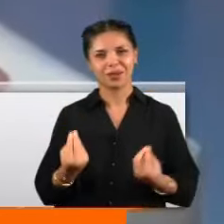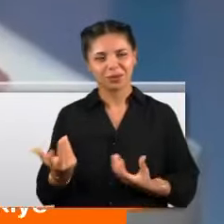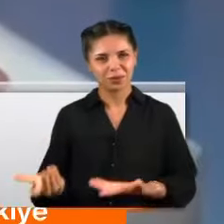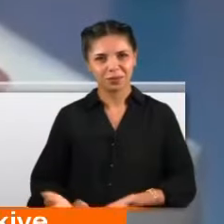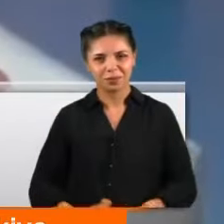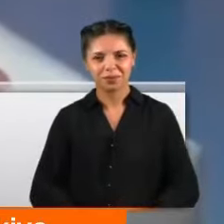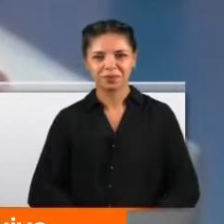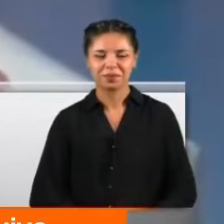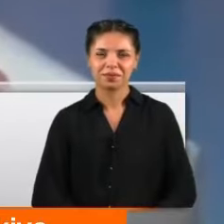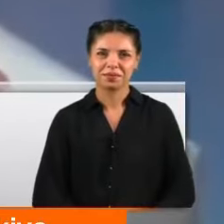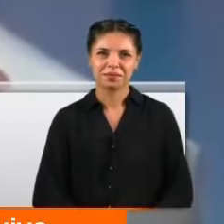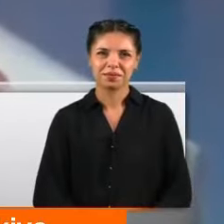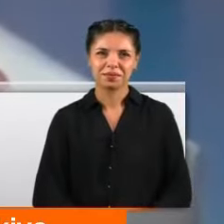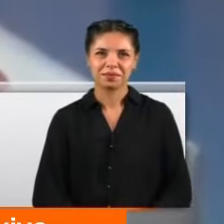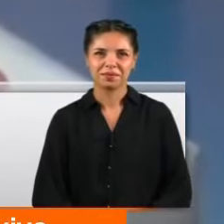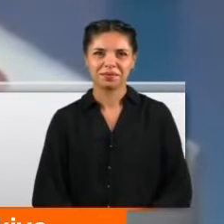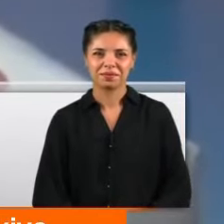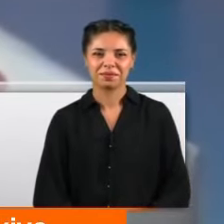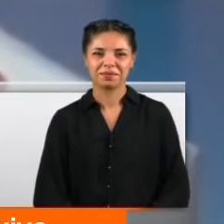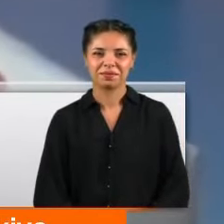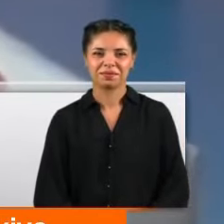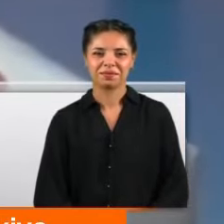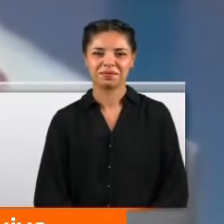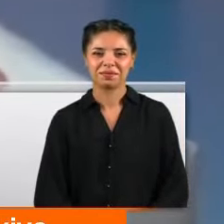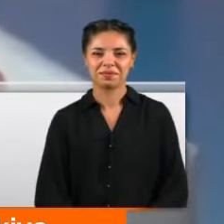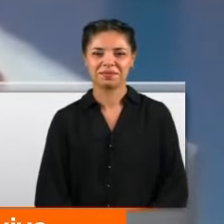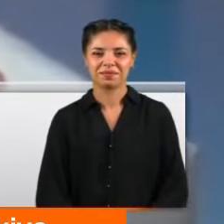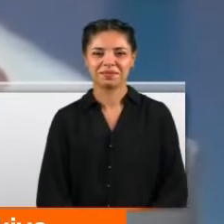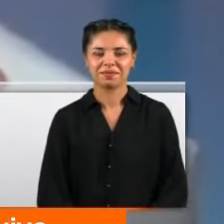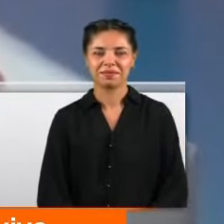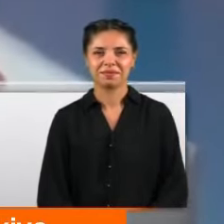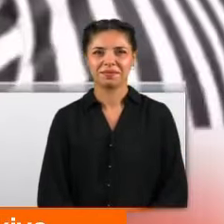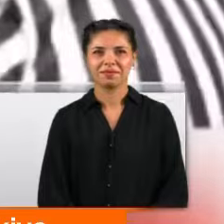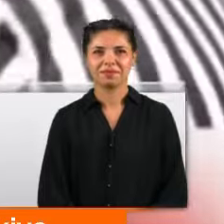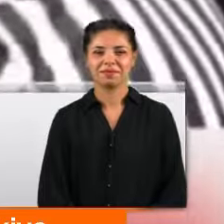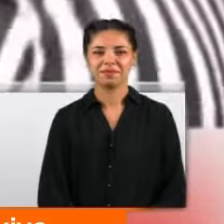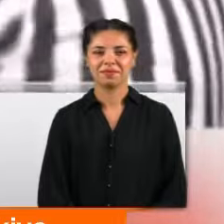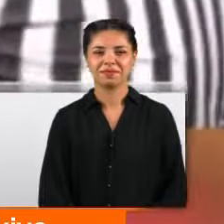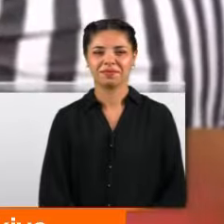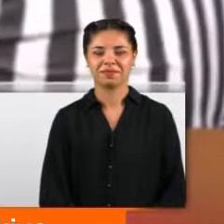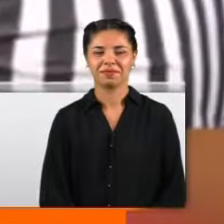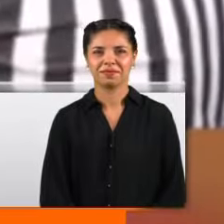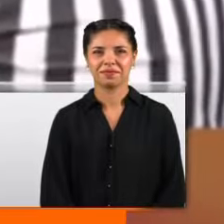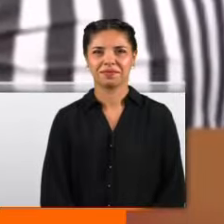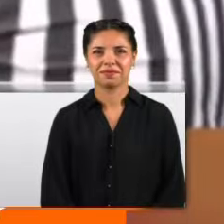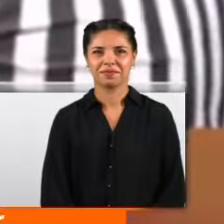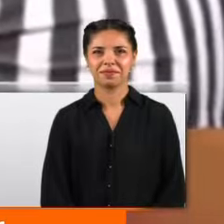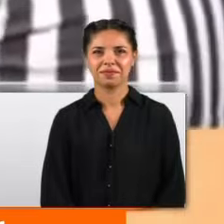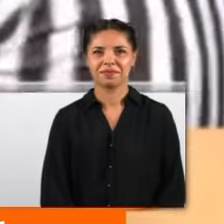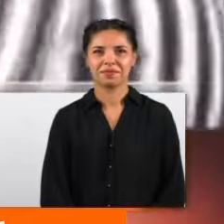Hedefim Türkiye, Avrupa ve Dünya Şampiyonası'nda ülkemi en iyi şekilde temsil etmek.